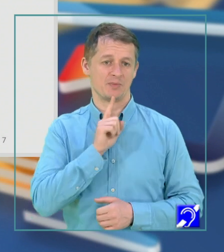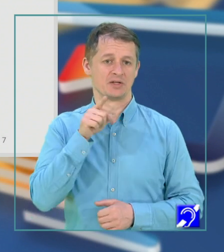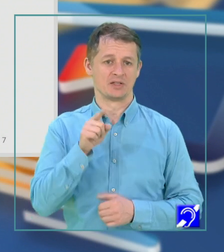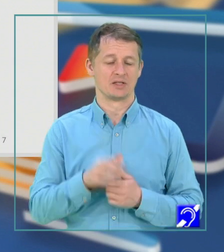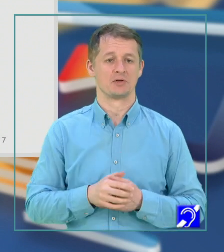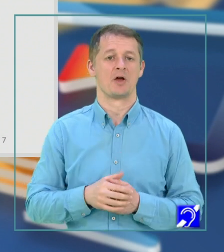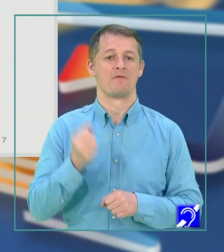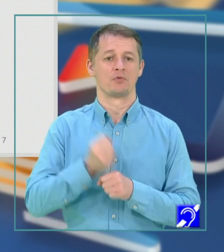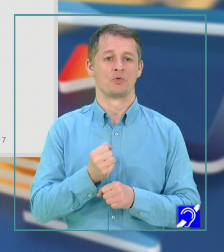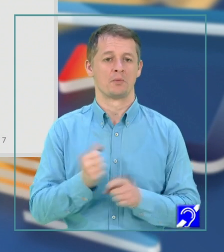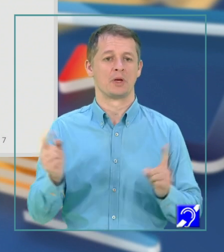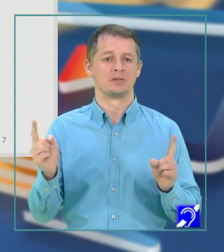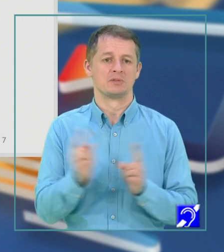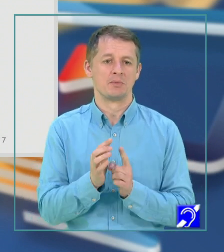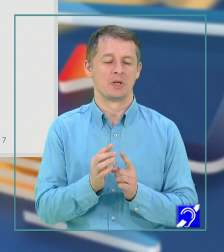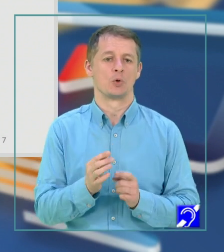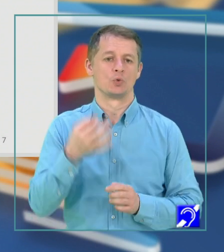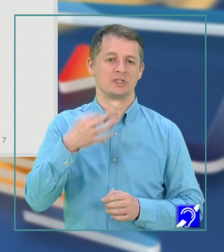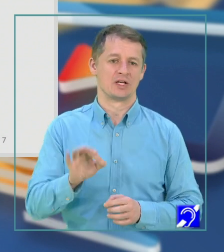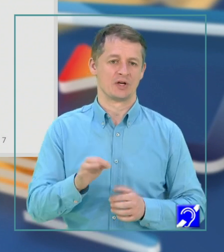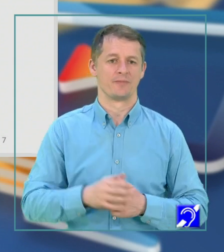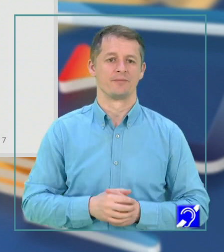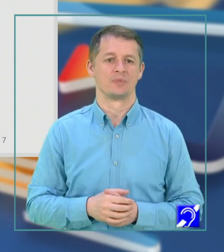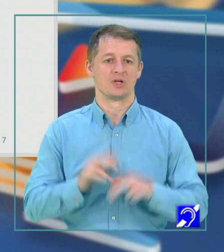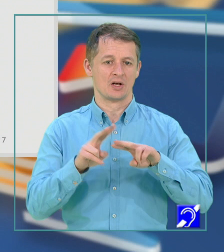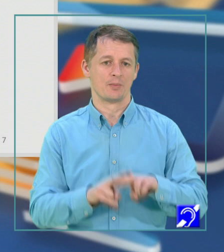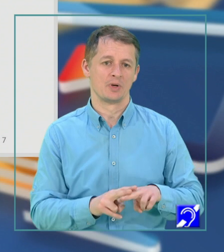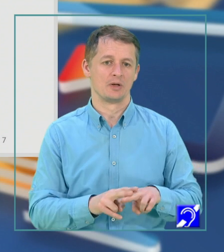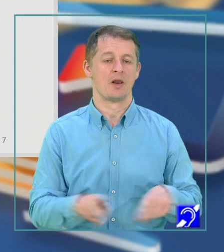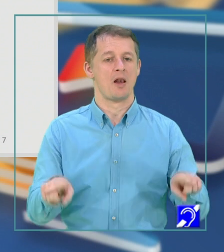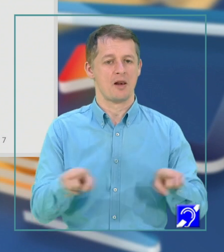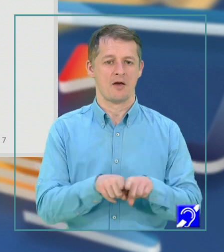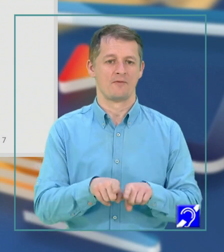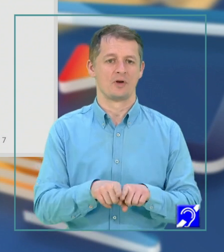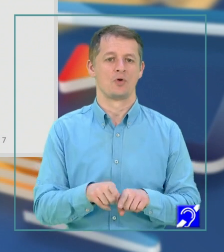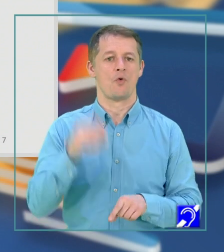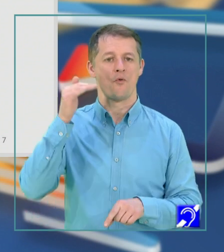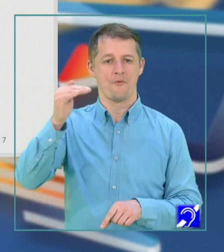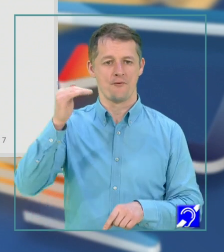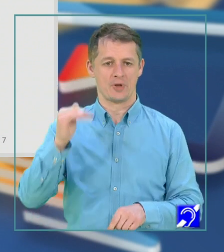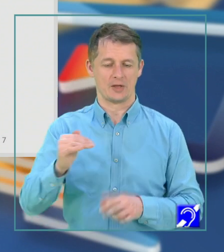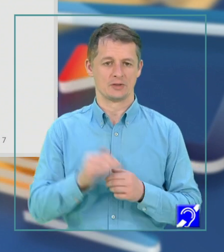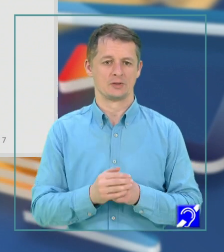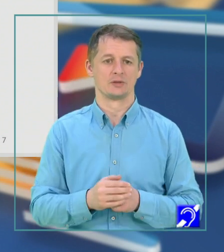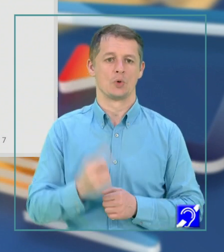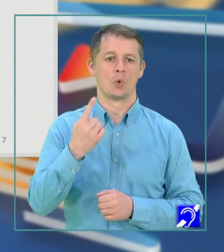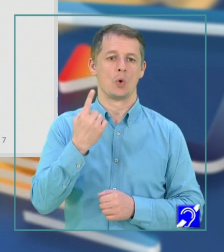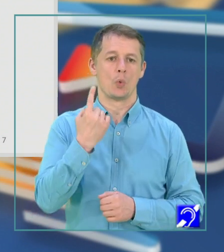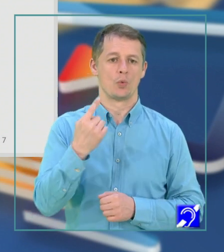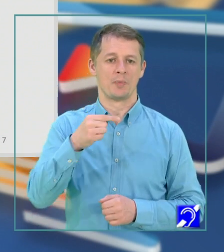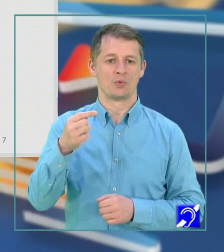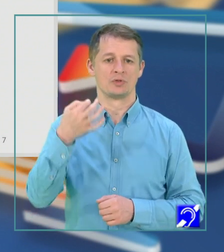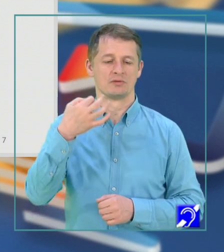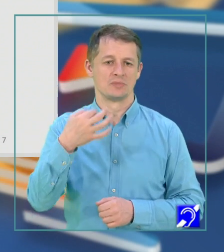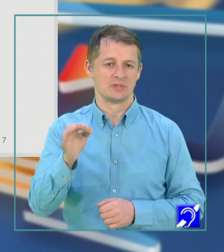am simplificat-o cu 10. Și rămâne tot o fracție supraetajată, 1 minus 10 pe lângă x plus y, supra xy